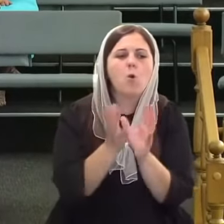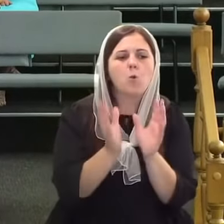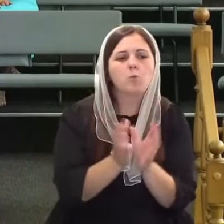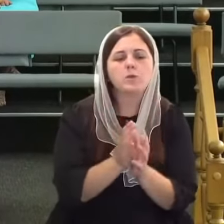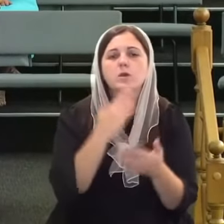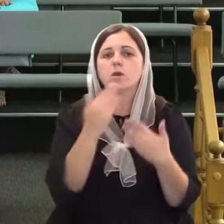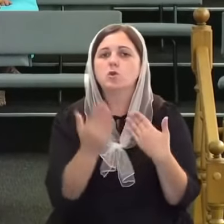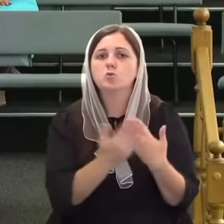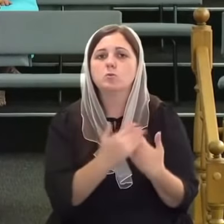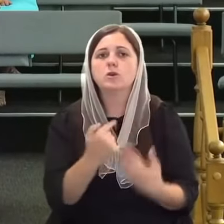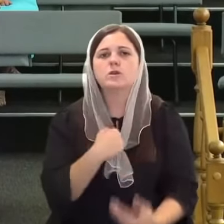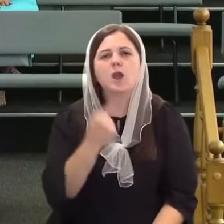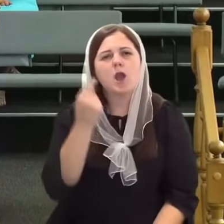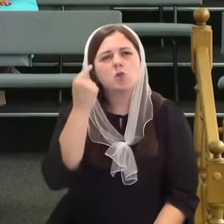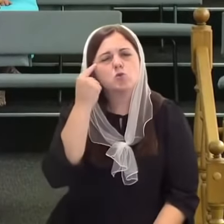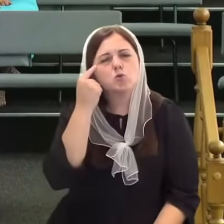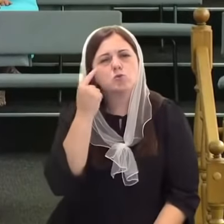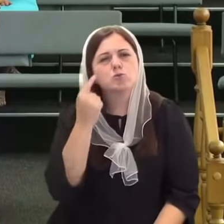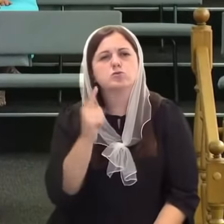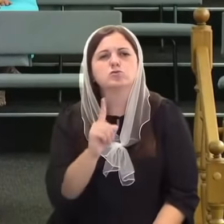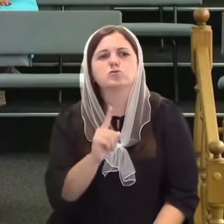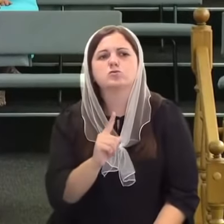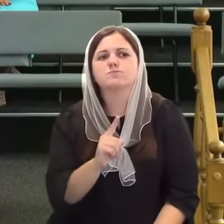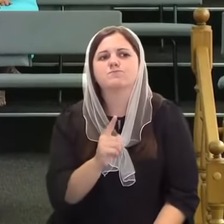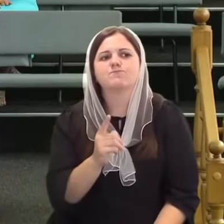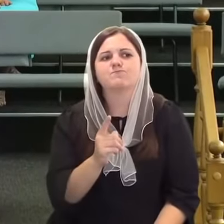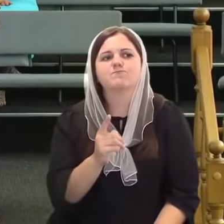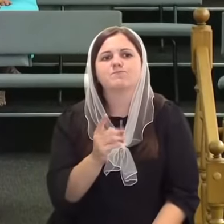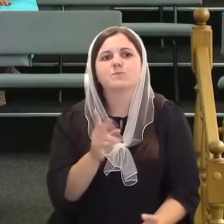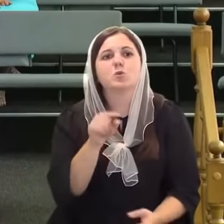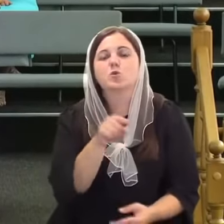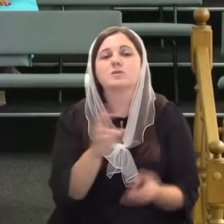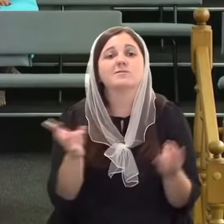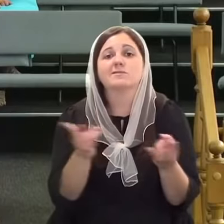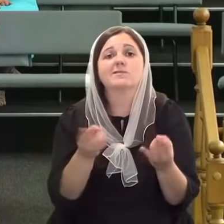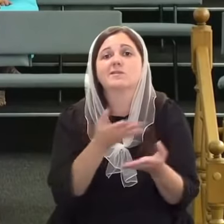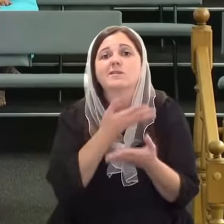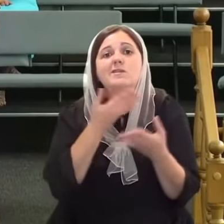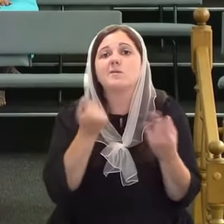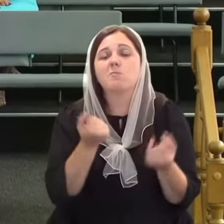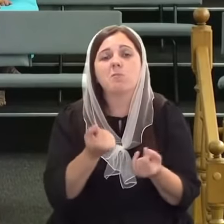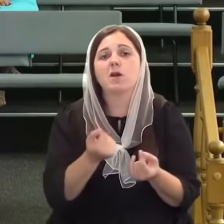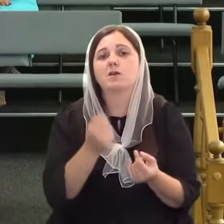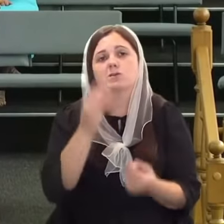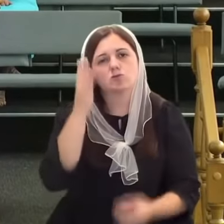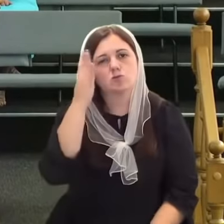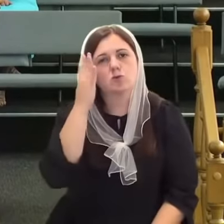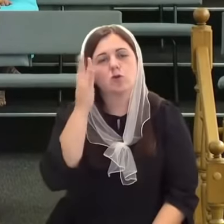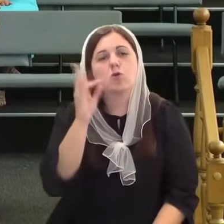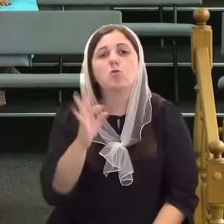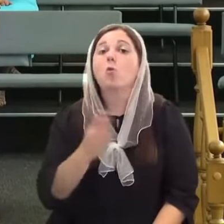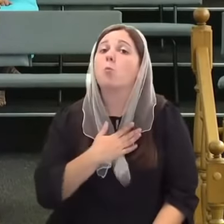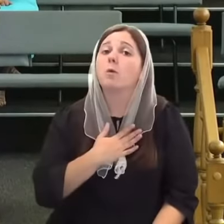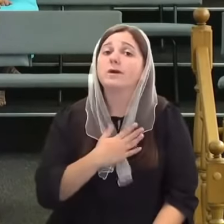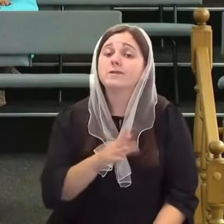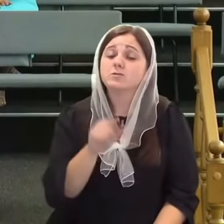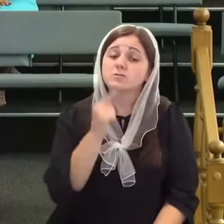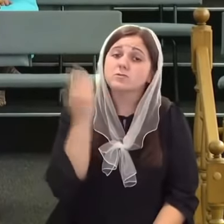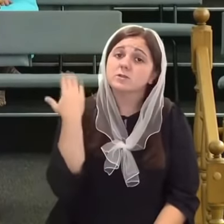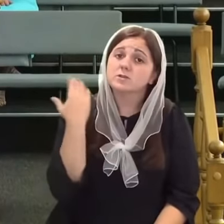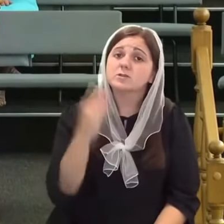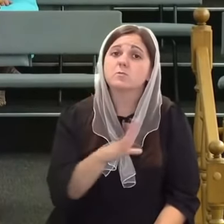защита, я думаю, не приходят такие мысли. Но у меня и у других ребят, детей и